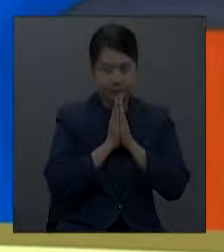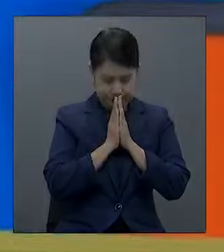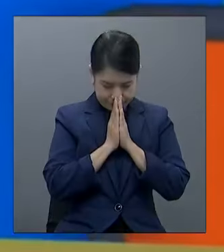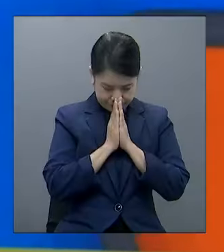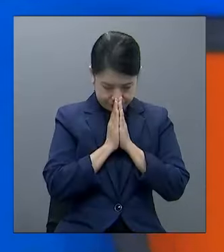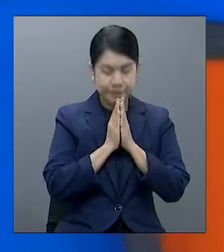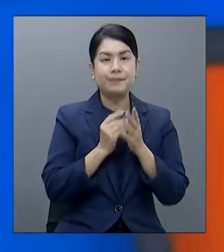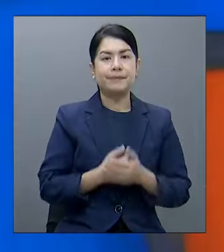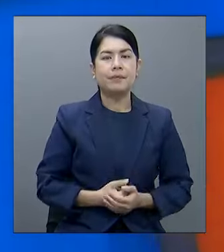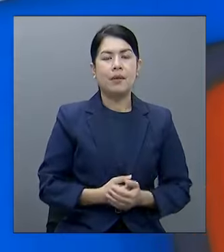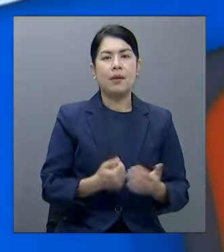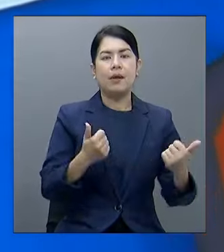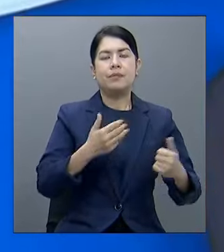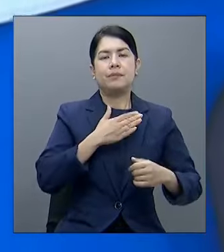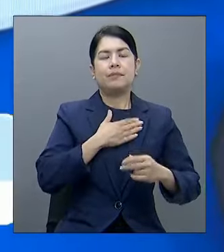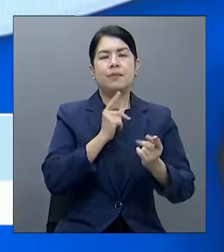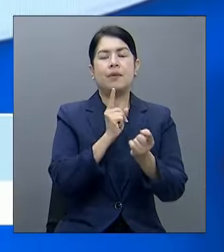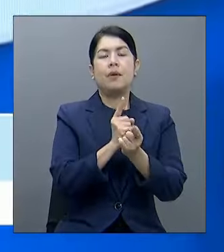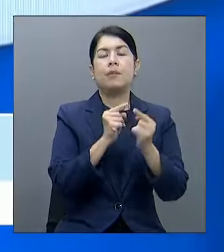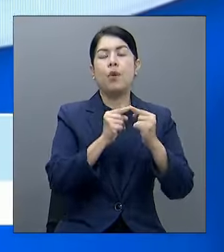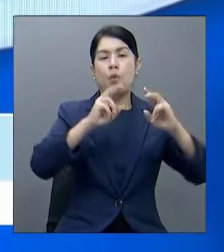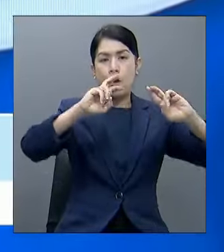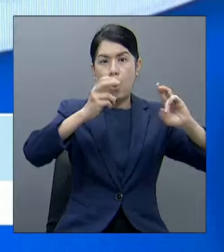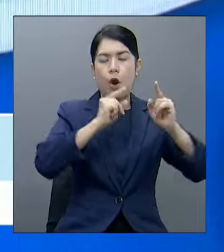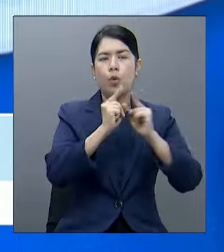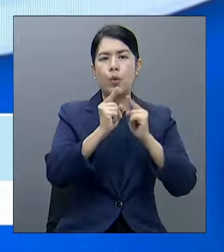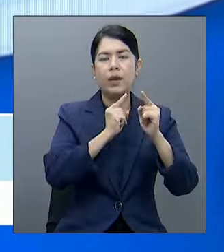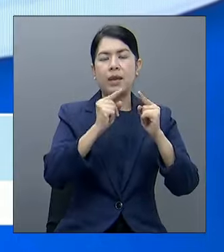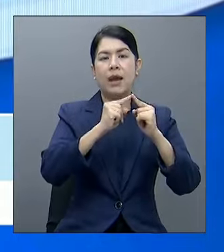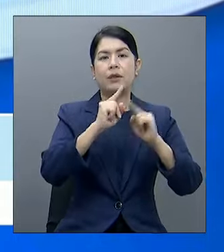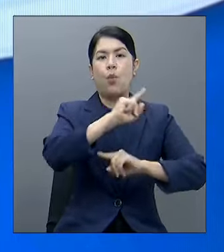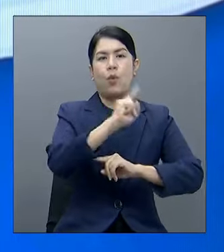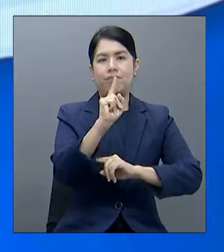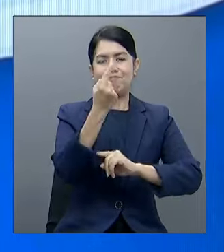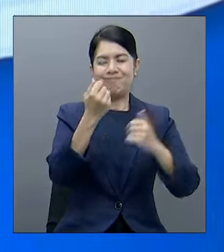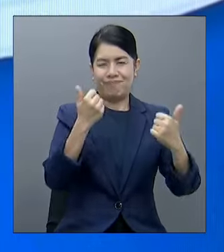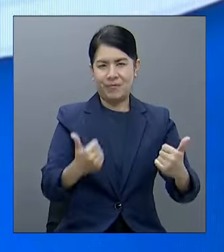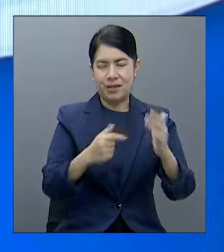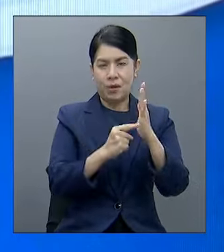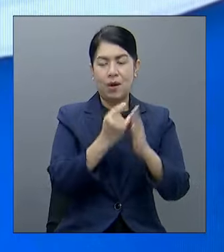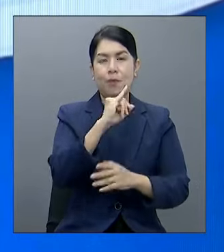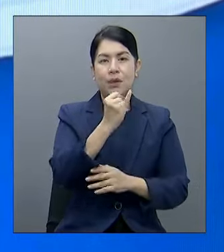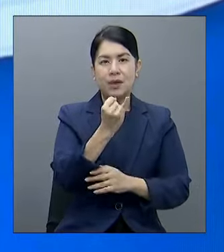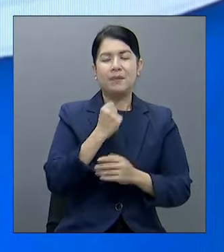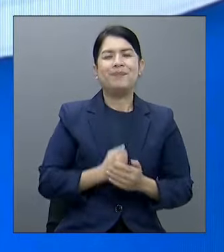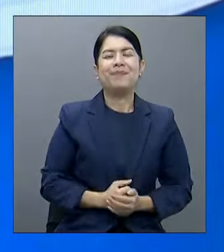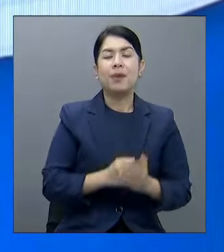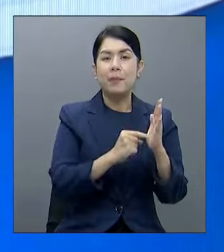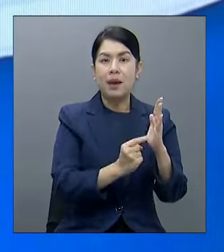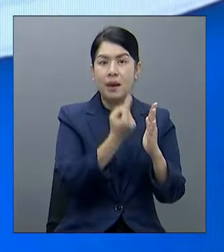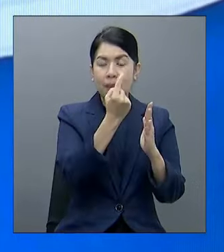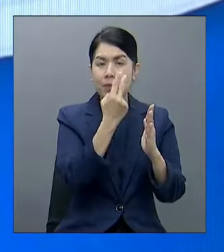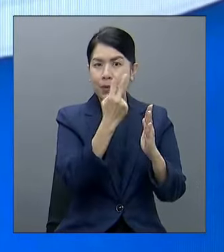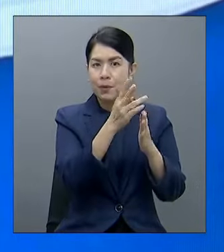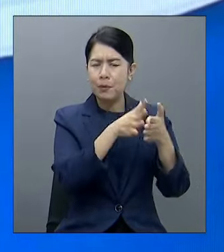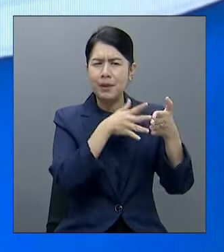สวัสดีค่ะคุณผู้ชมพบกับชมพู่พัชชาในช่วงคุยกันวันใหม่นะคะเช้าวันจันทร์เริ่มขึ้นมาแบบนี้เดี๋ยวเราจะมาเริ่มด้วยสีสันค่ะคุณผู้ชมอย่